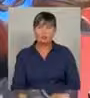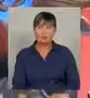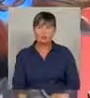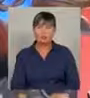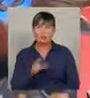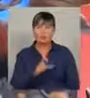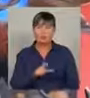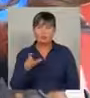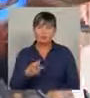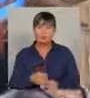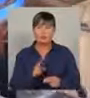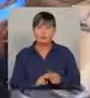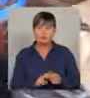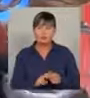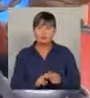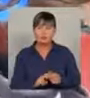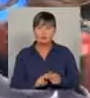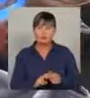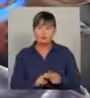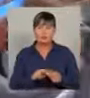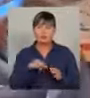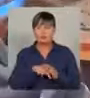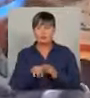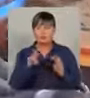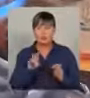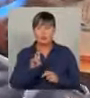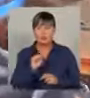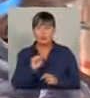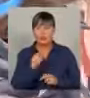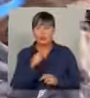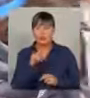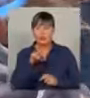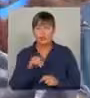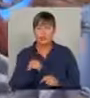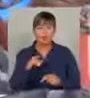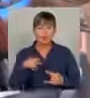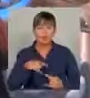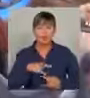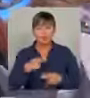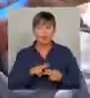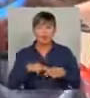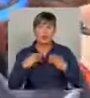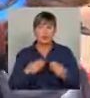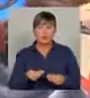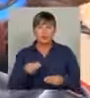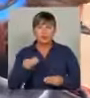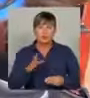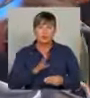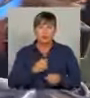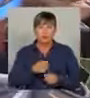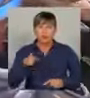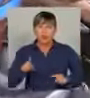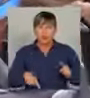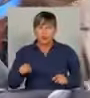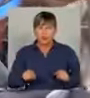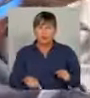из игры Dota 2, популярная игра, это Dragon Knight. Это коллекторский костюм, который выдавался редко, то есть его сейчас нигде не найти,